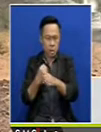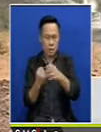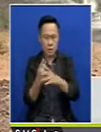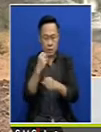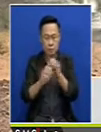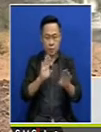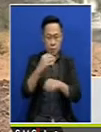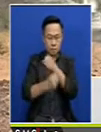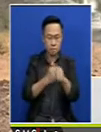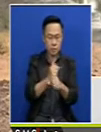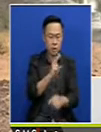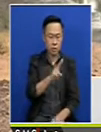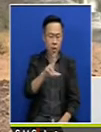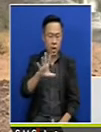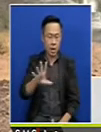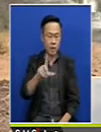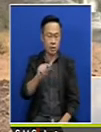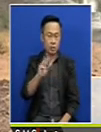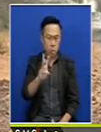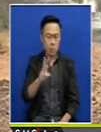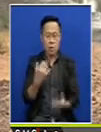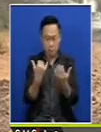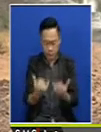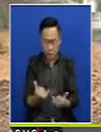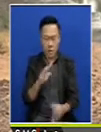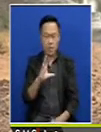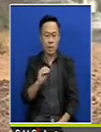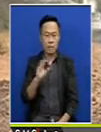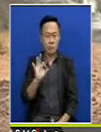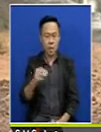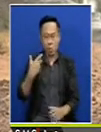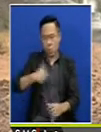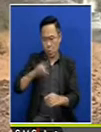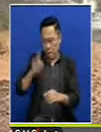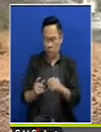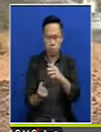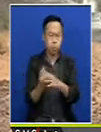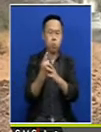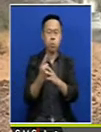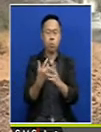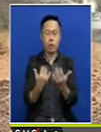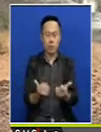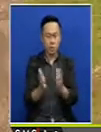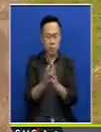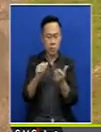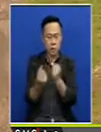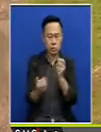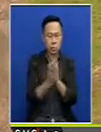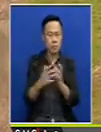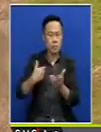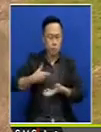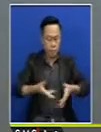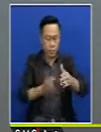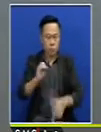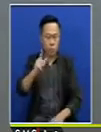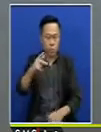2526ภัยแล้งในอาเซียนปีนี้เป็นครั้งหนึ่งที่เลวร้ายที่สุดในรอบกว่า20ปีขณะเดียวกันภัยแล้งยังส่งผลกระทบต่อแม่น้ำโขงด้วยนะ